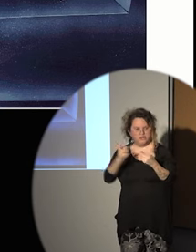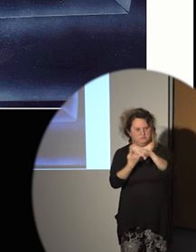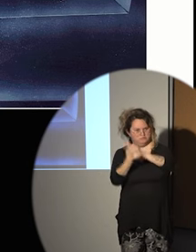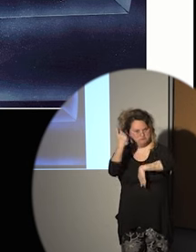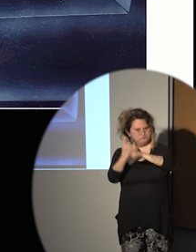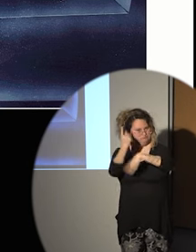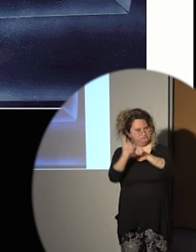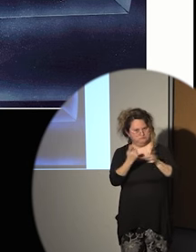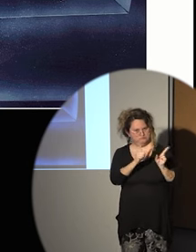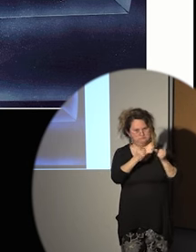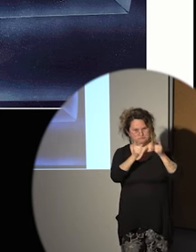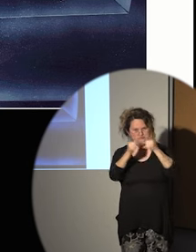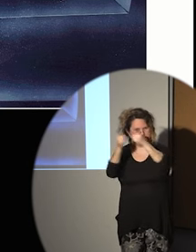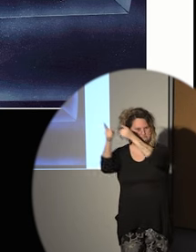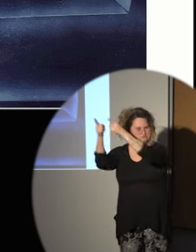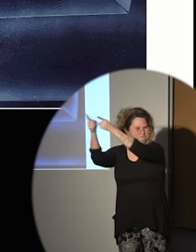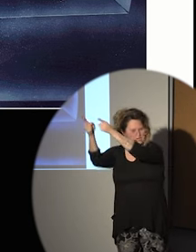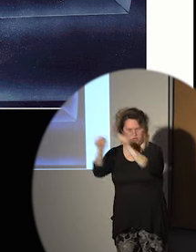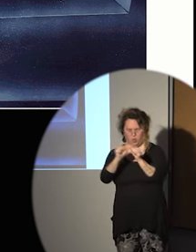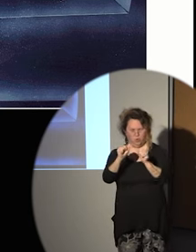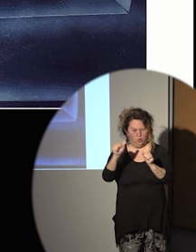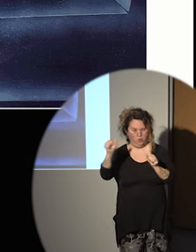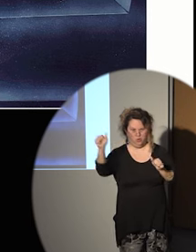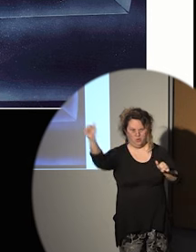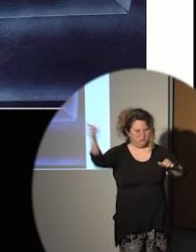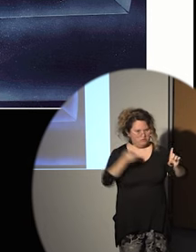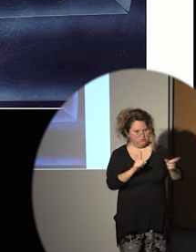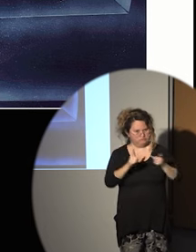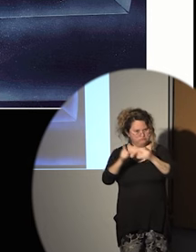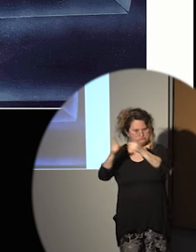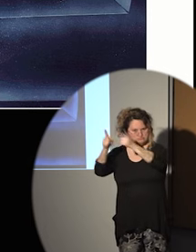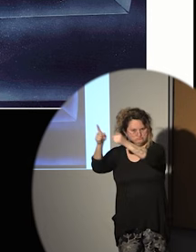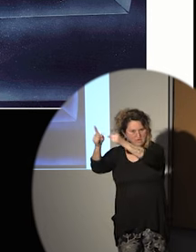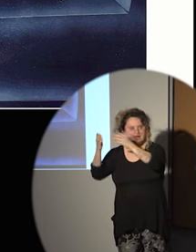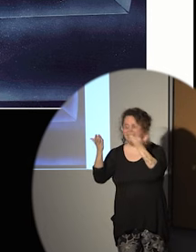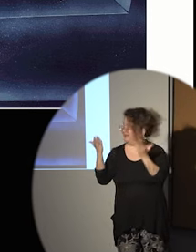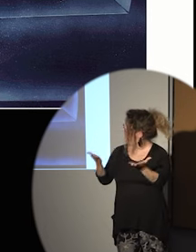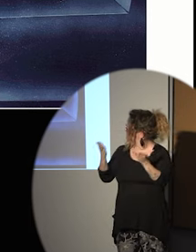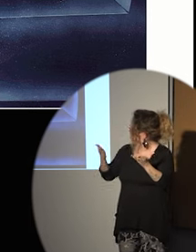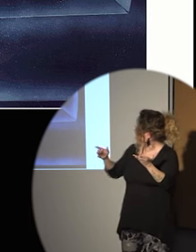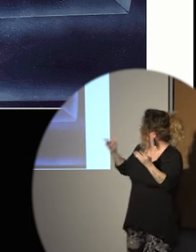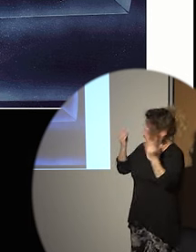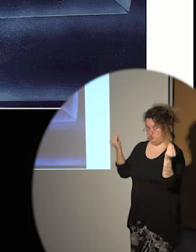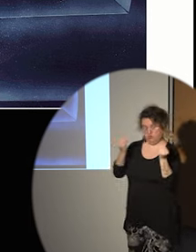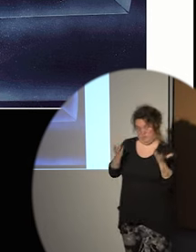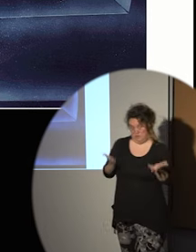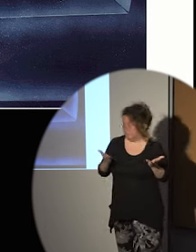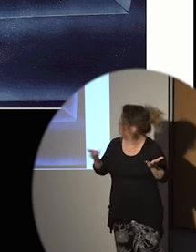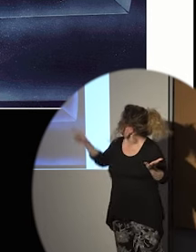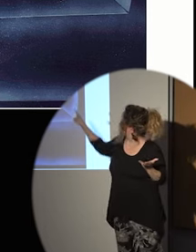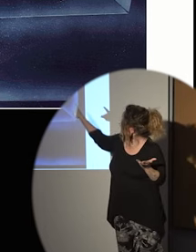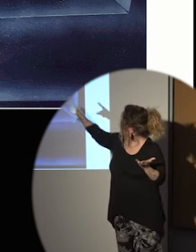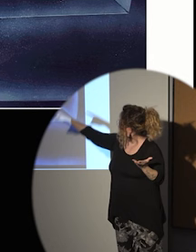fait, ces artefacts ont maintenant dépassé ce qu'on appelle la région de l'héliopause, qui est la région dans